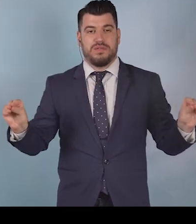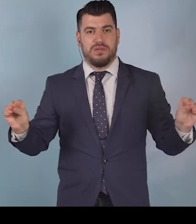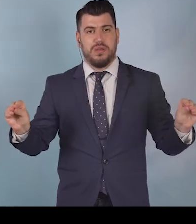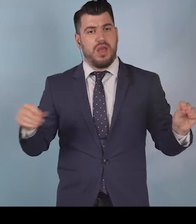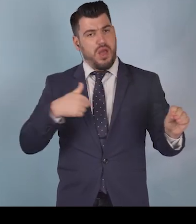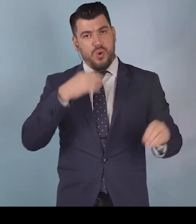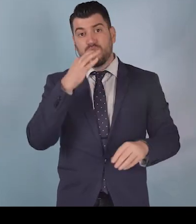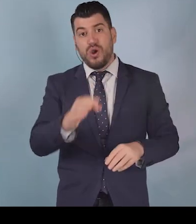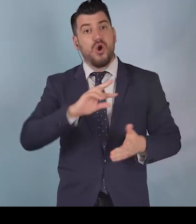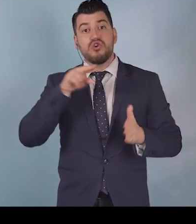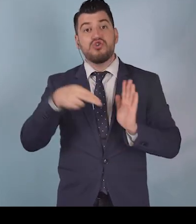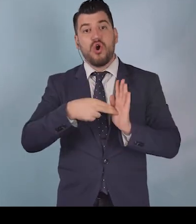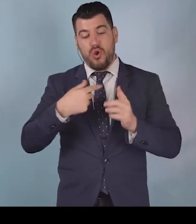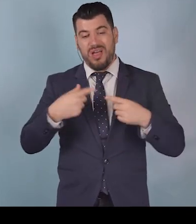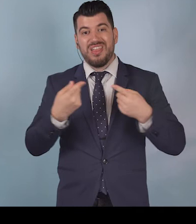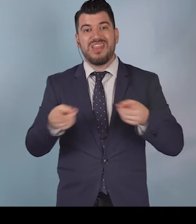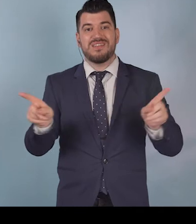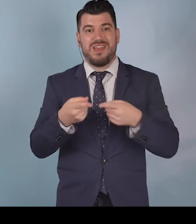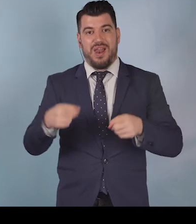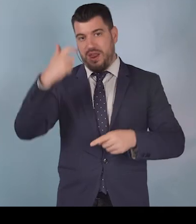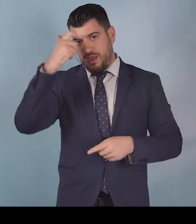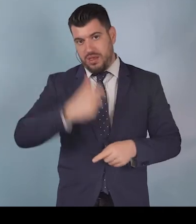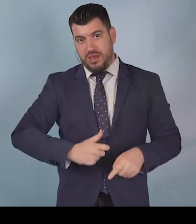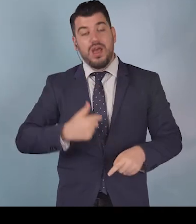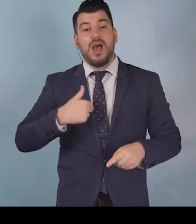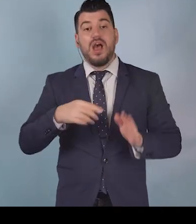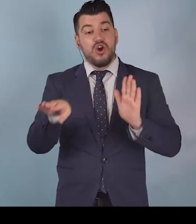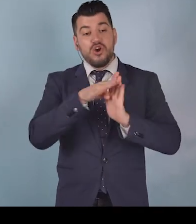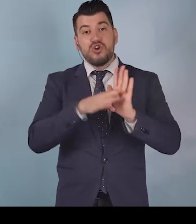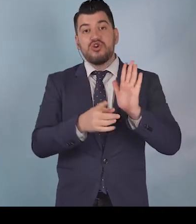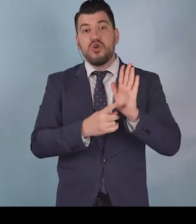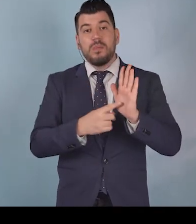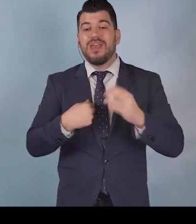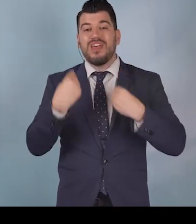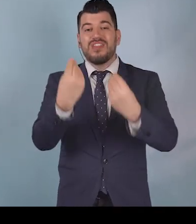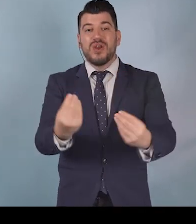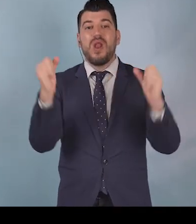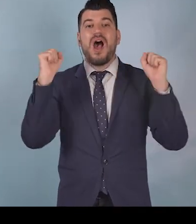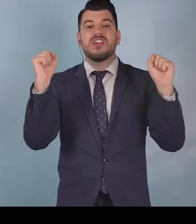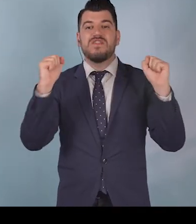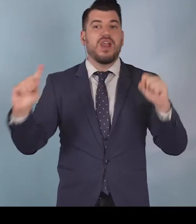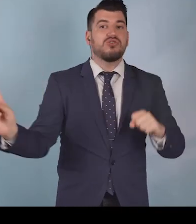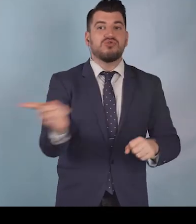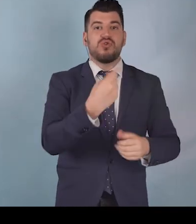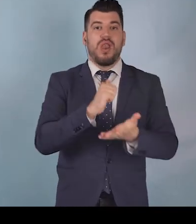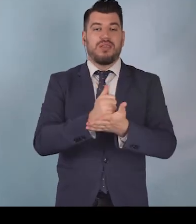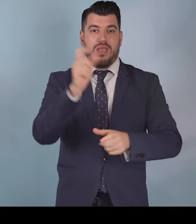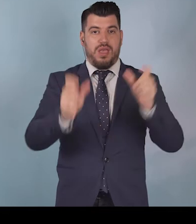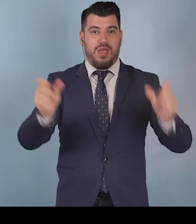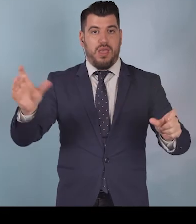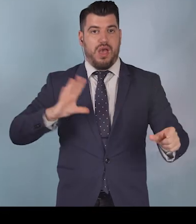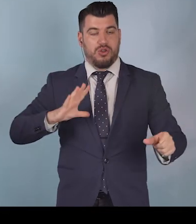δίνουν μια αίσθηση ασφάλειας στους ΛΟΑΤΚΙ ανθρώπους για να είναι περισσότερο ορατοί και με